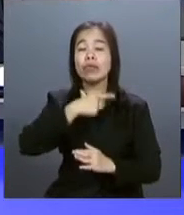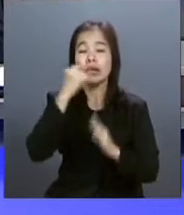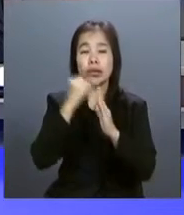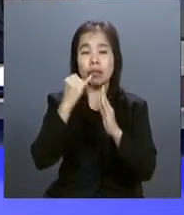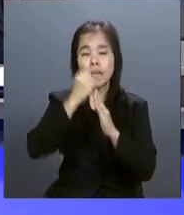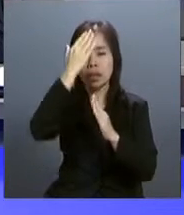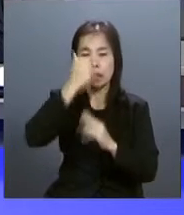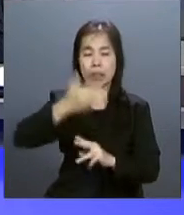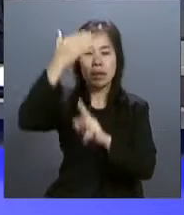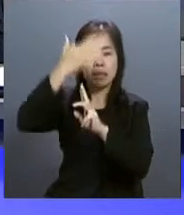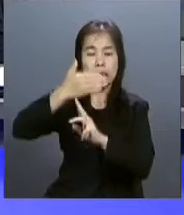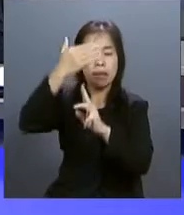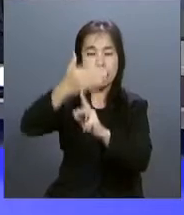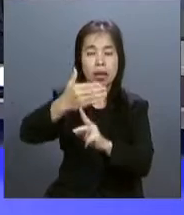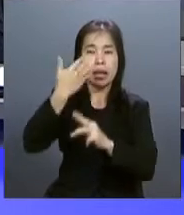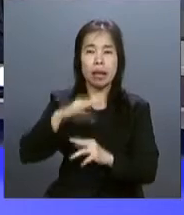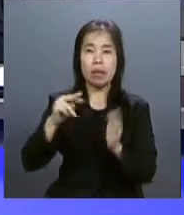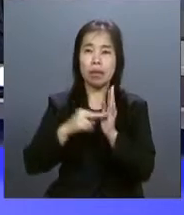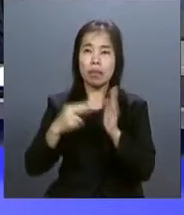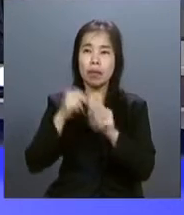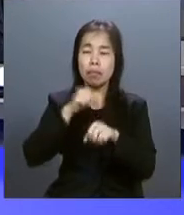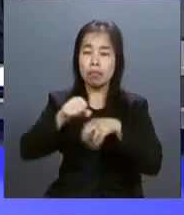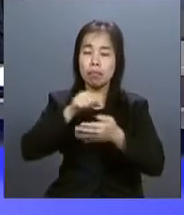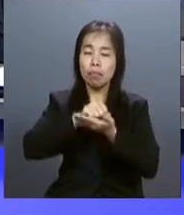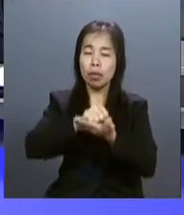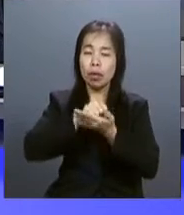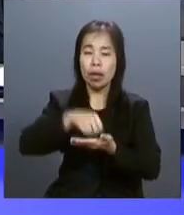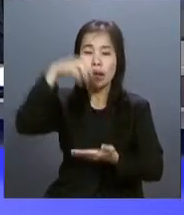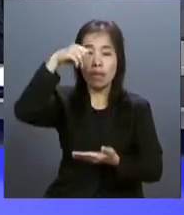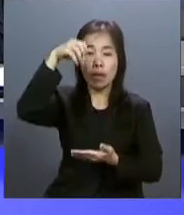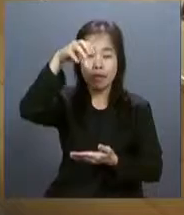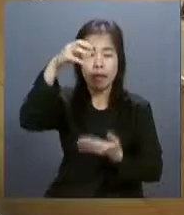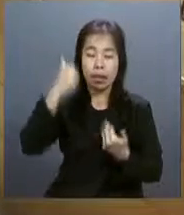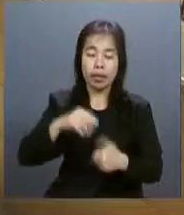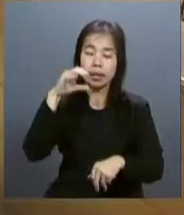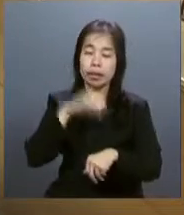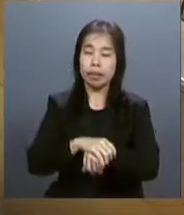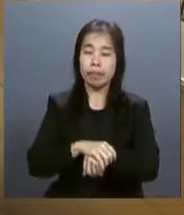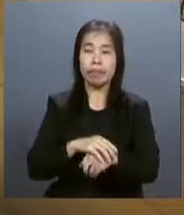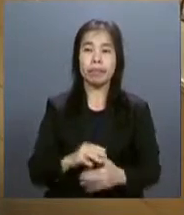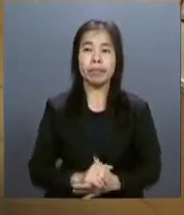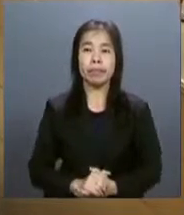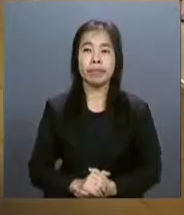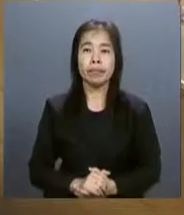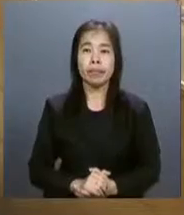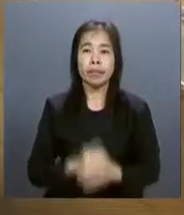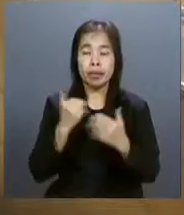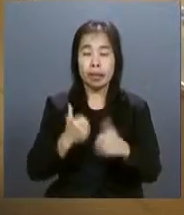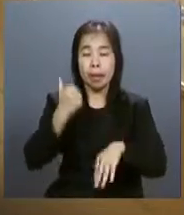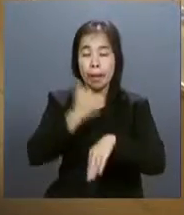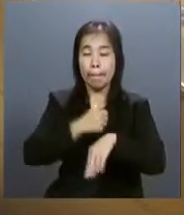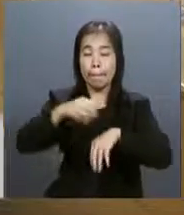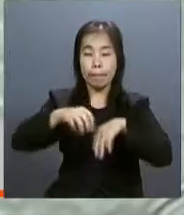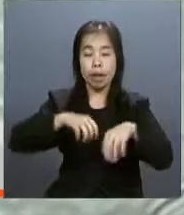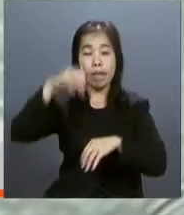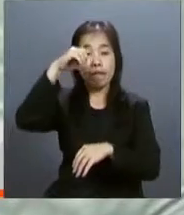ไม้กว่า200ต้นเพื่อขยายพื้นที่บริการไฟฟ้าจนถูกดำเนินคดีครับผู้บริหารการไฟฟ้าส่ว